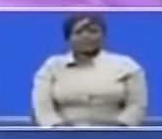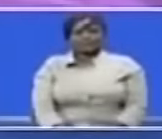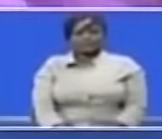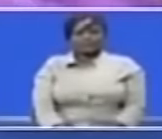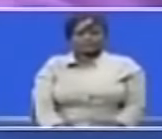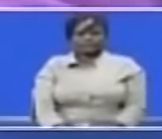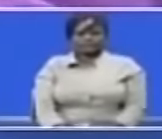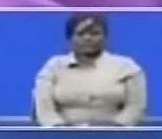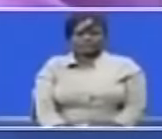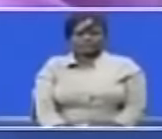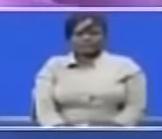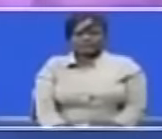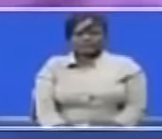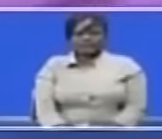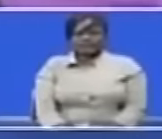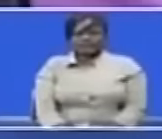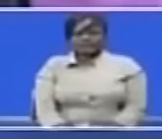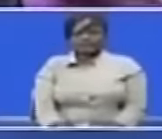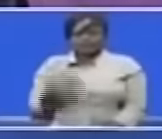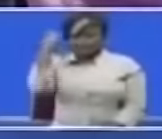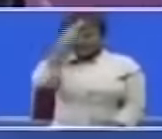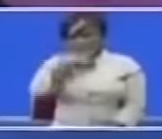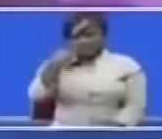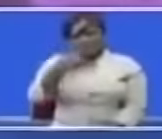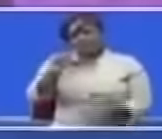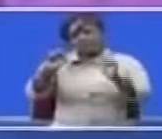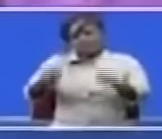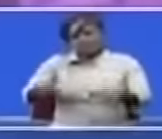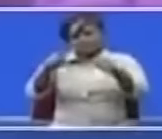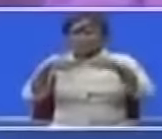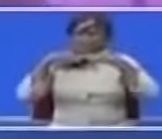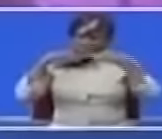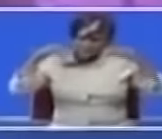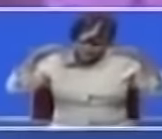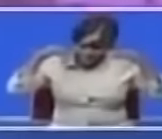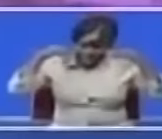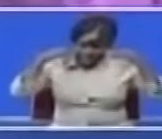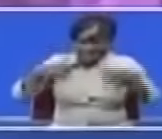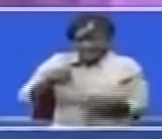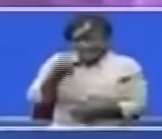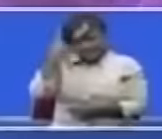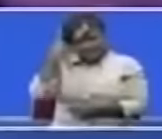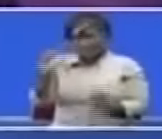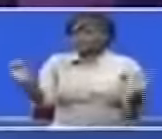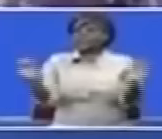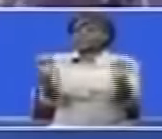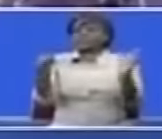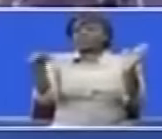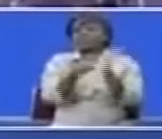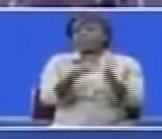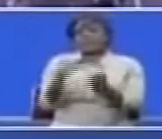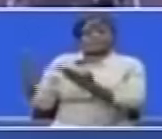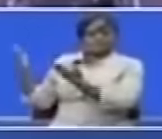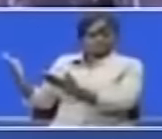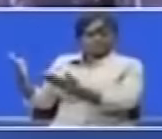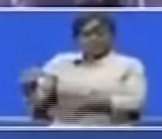Nyuso zao zingali na uwezo wa kutabasamu wasielewe ni yapi yaliyowafika. Ni